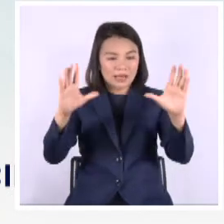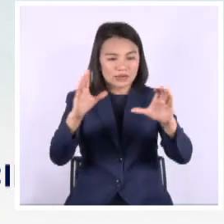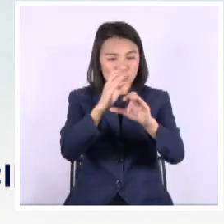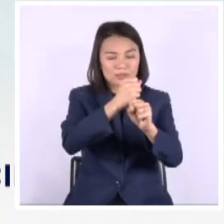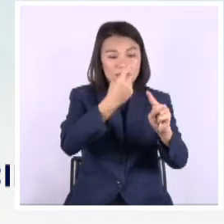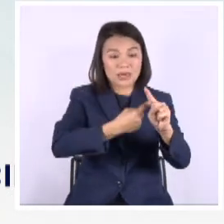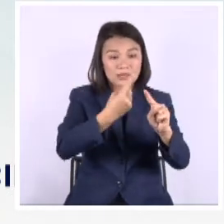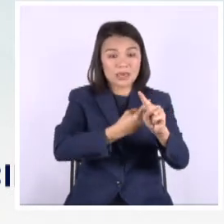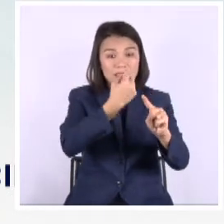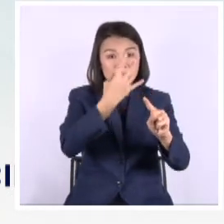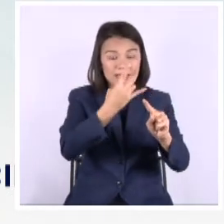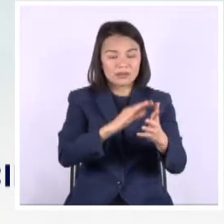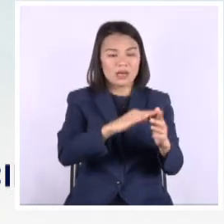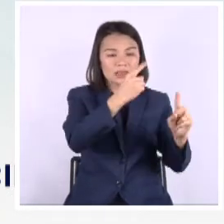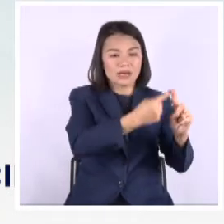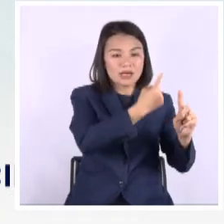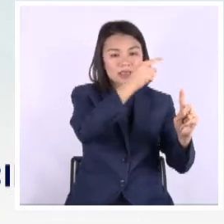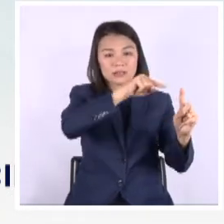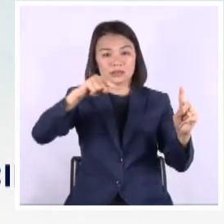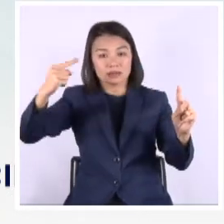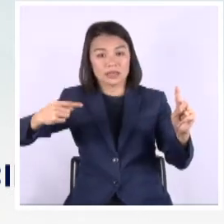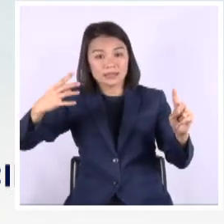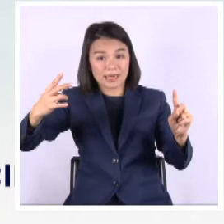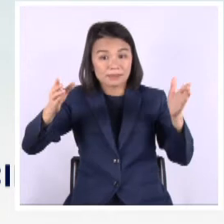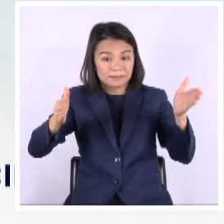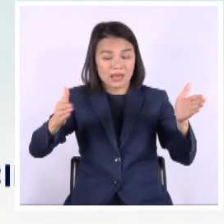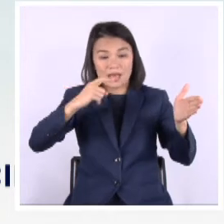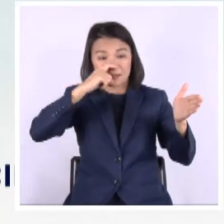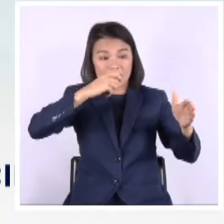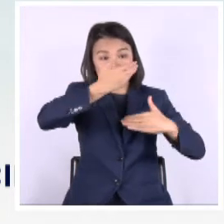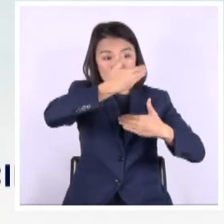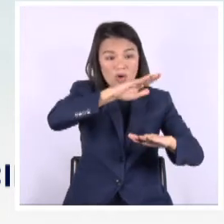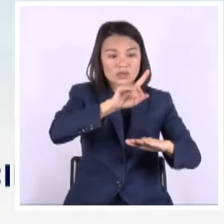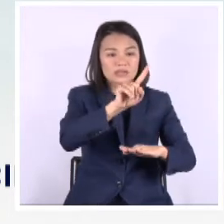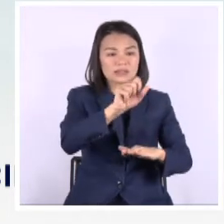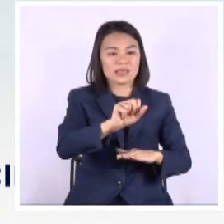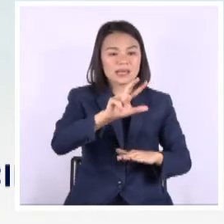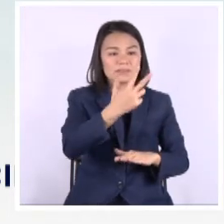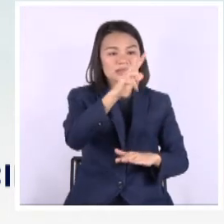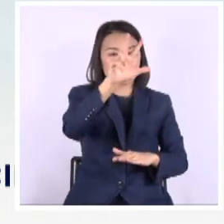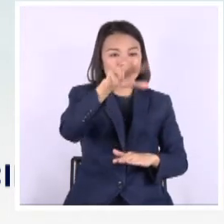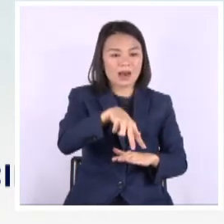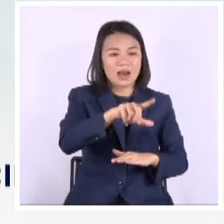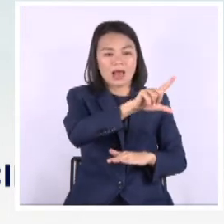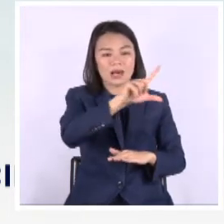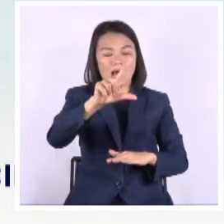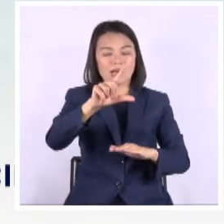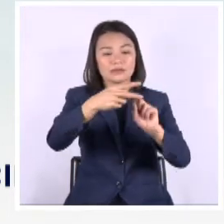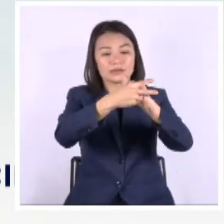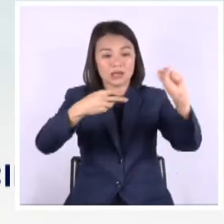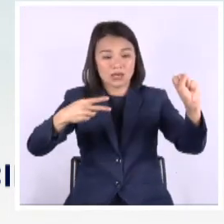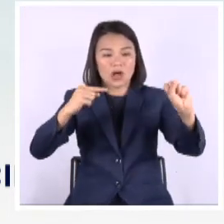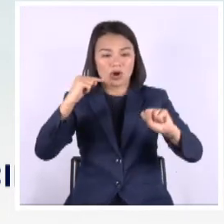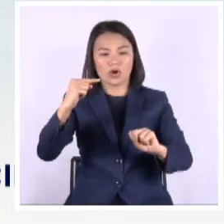เดือนนะครับมกราคมถึงกรกฎาคมนะครับไทยส่งออกมูลค่าตอนนี้ 133หมื่น 3,000ล่าสหรัฐครับติดว่าไป